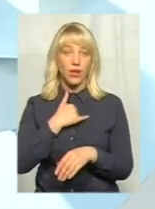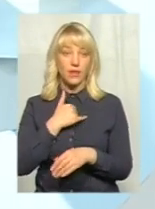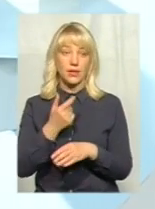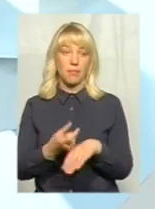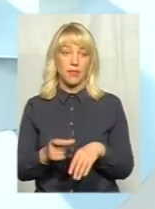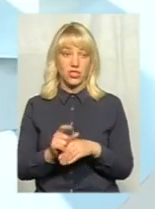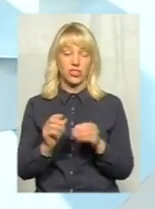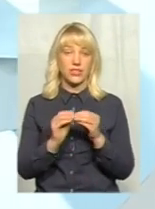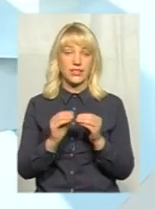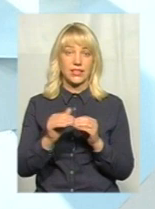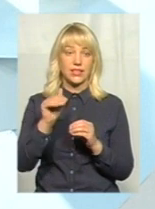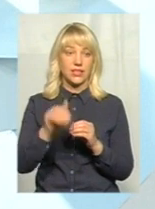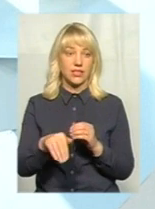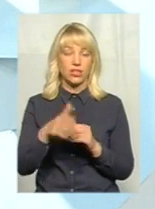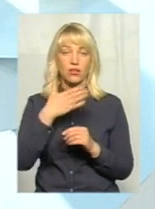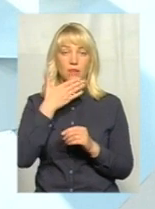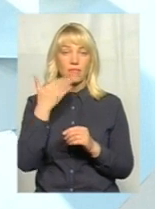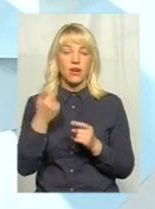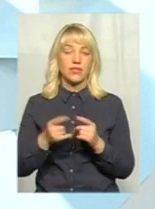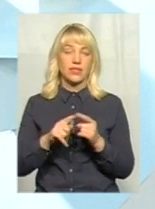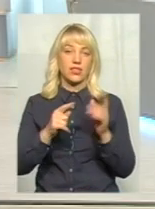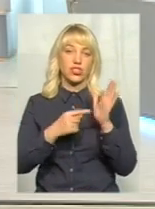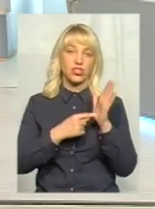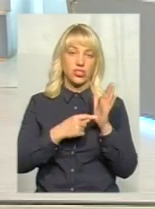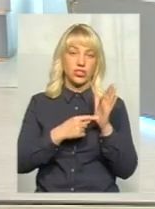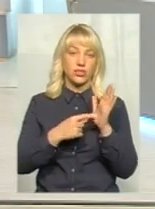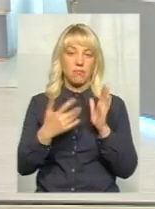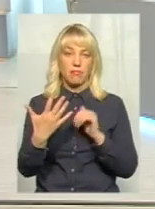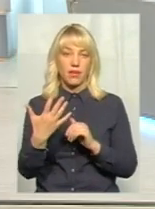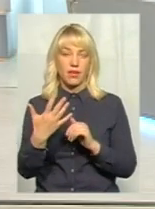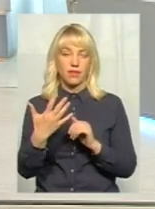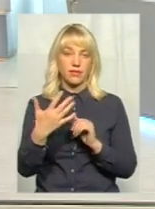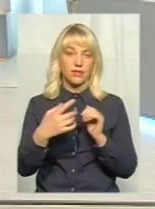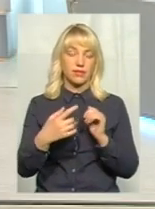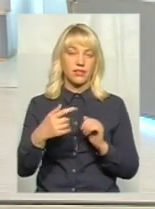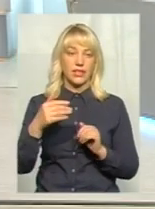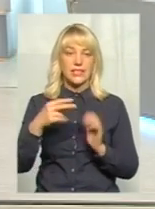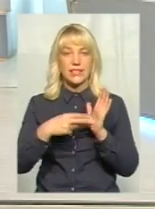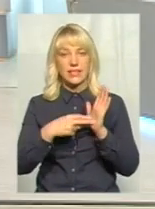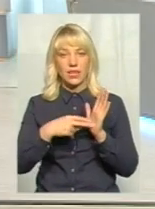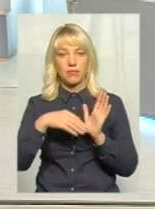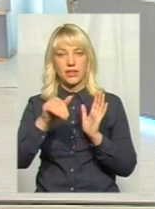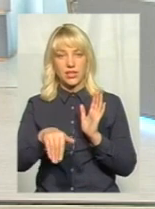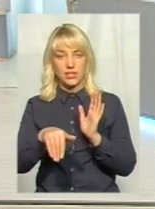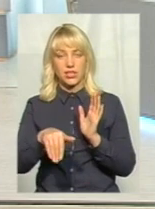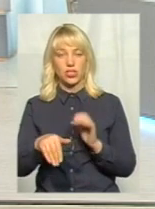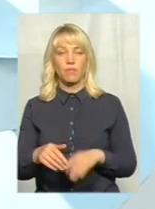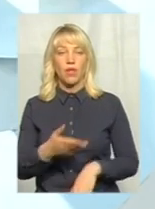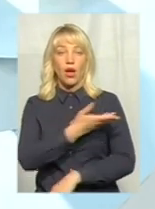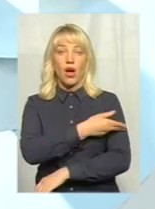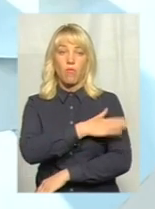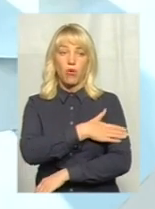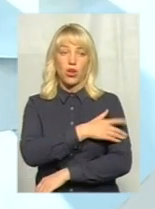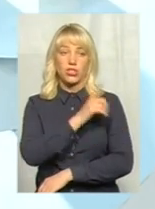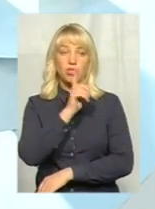10 тисяч немає. Там, в основному це 6, там, 5,5, 6-7 тисяч. Швачка, Польща 14,